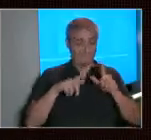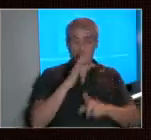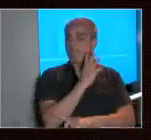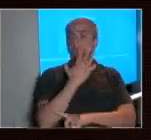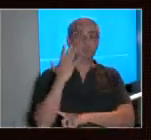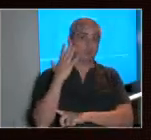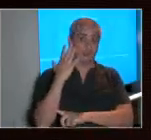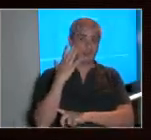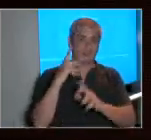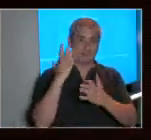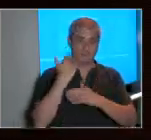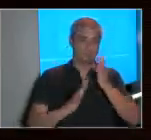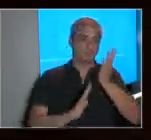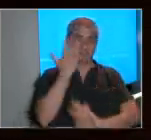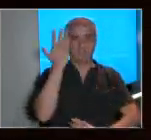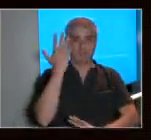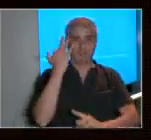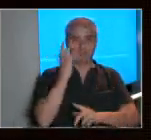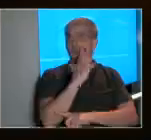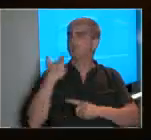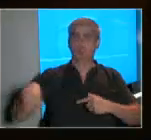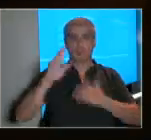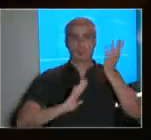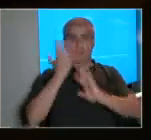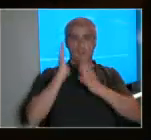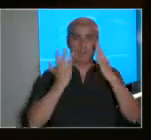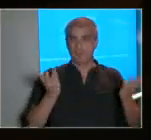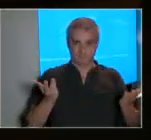בג'ונגל נשרפת כשהג'ונגל בוער.